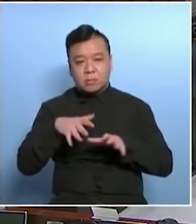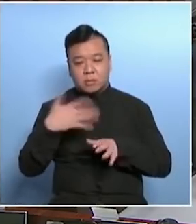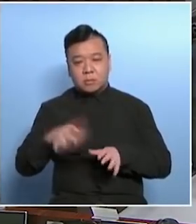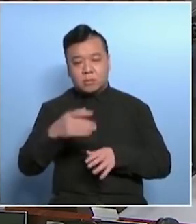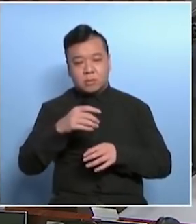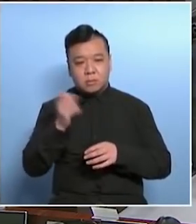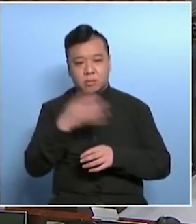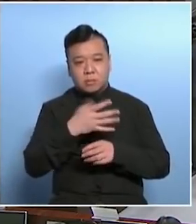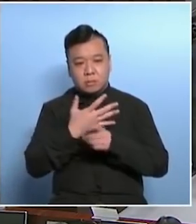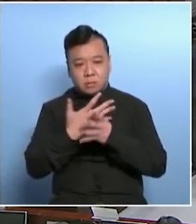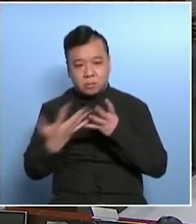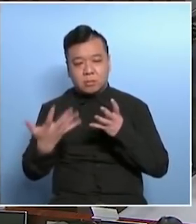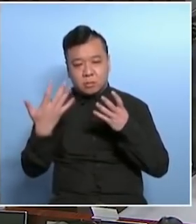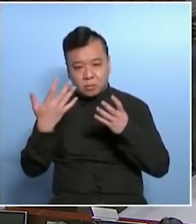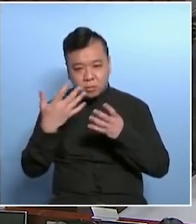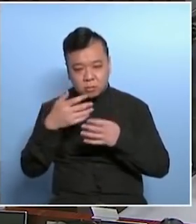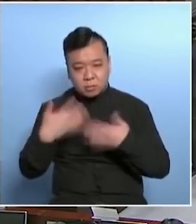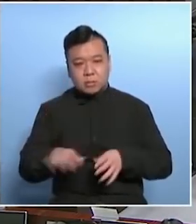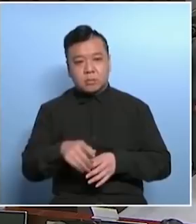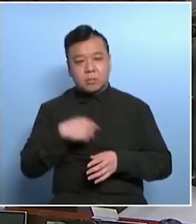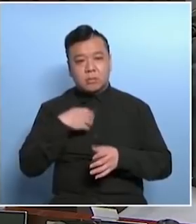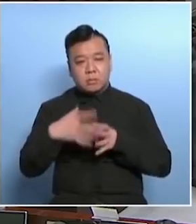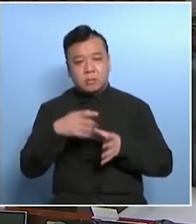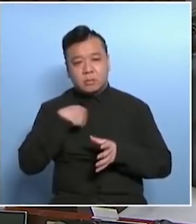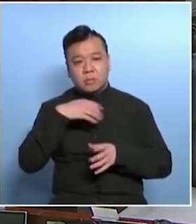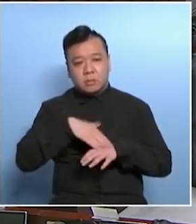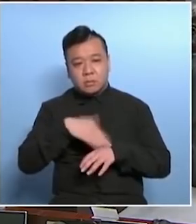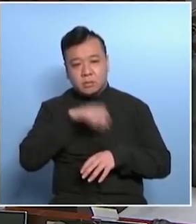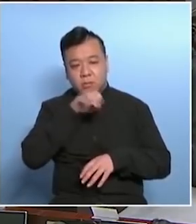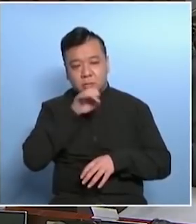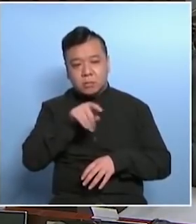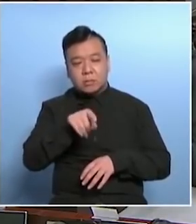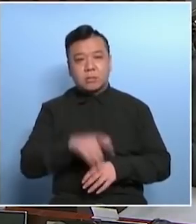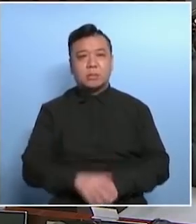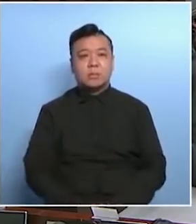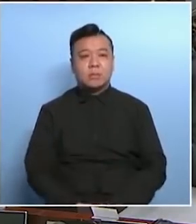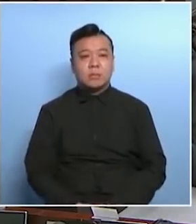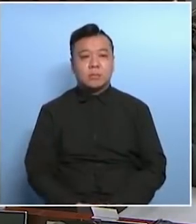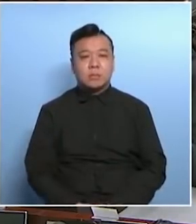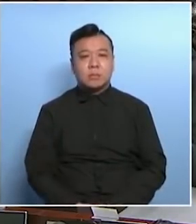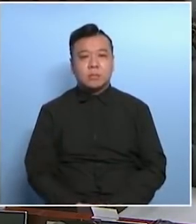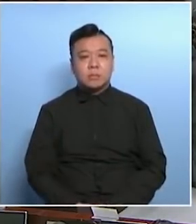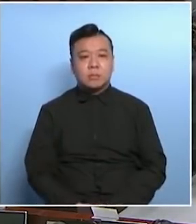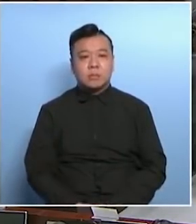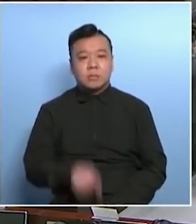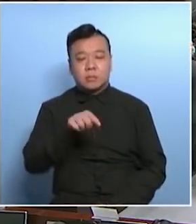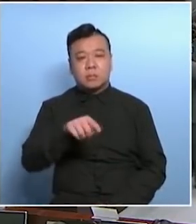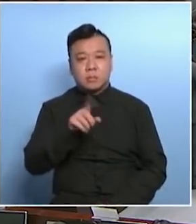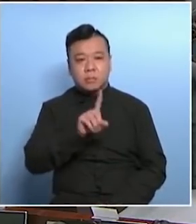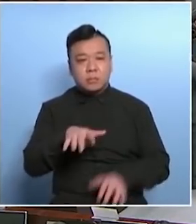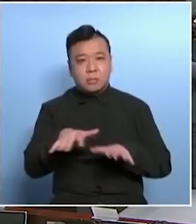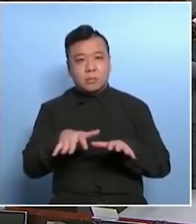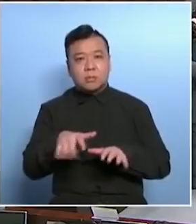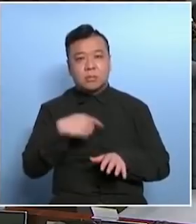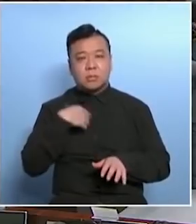字， 我不是說不應該開會，我應該剛才那些冒犯性言論和開會的安排。 怎樣處理